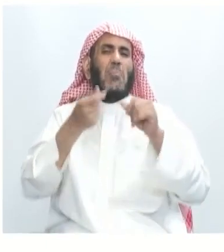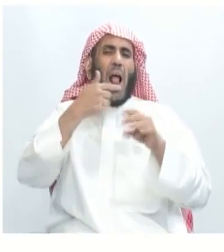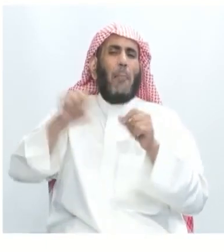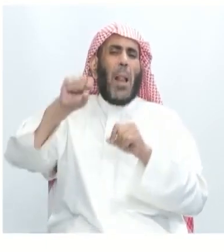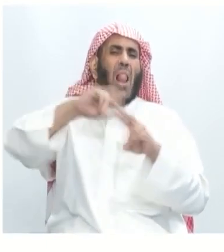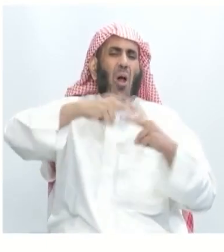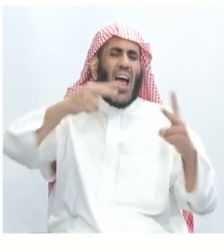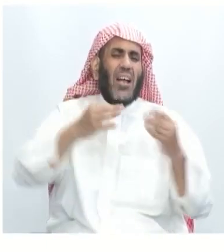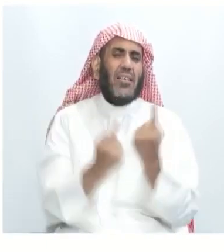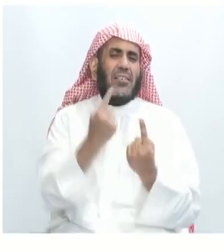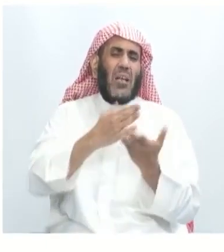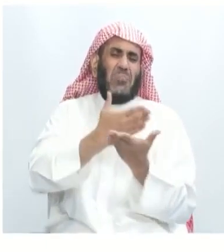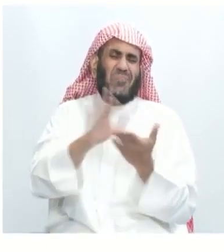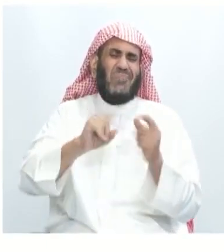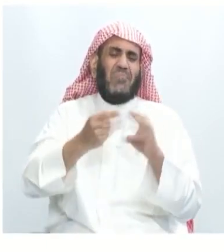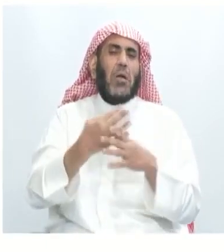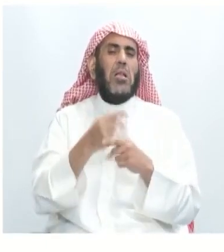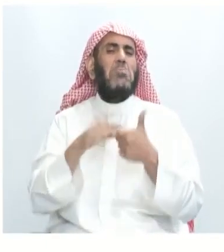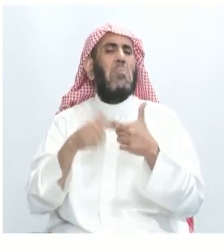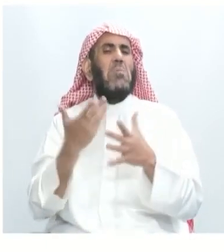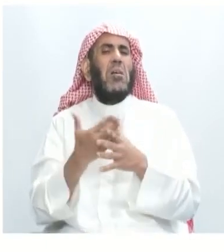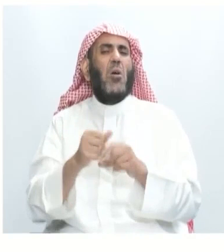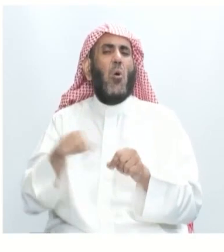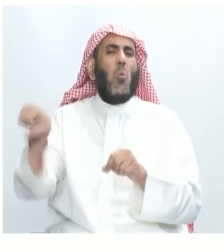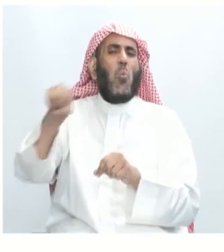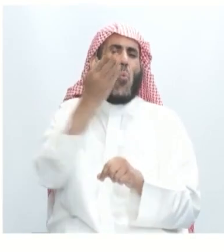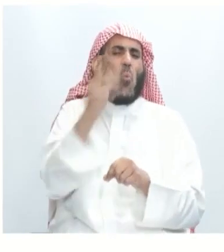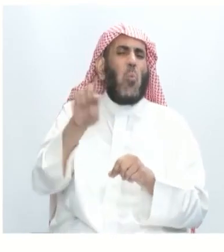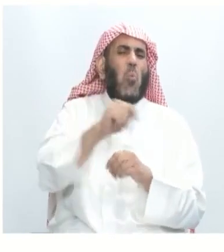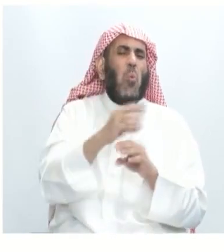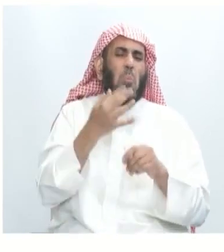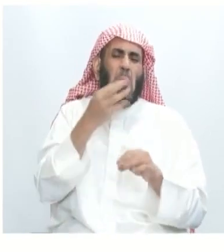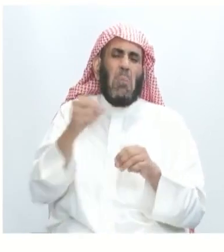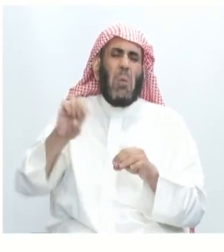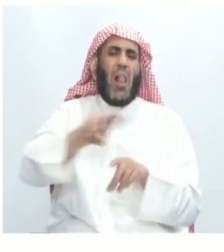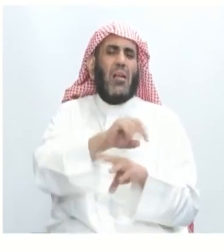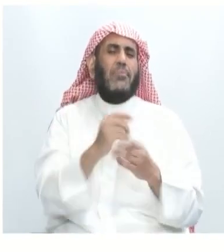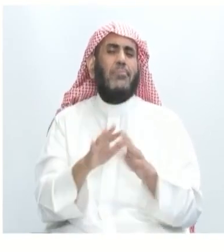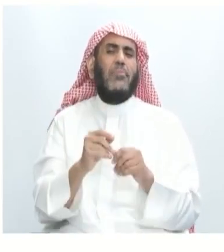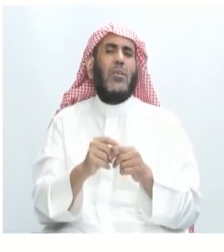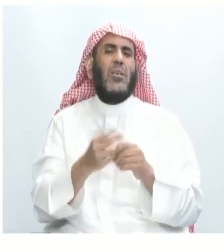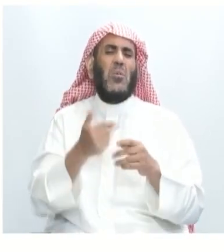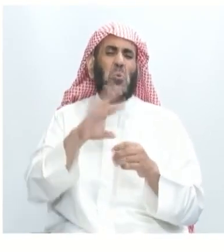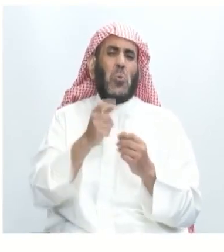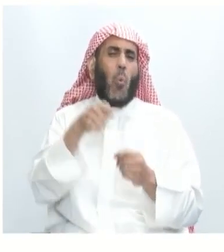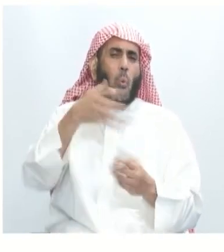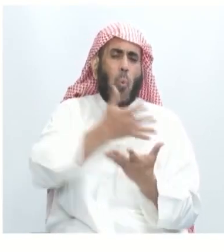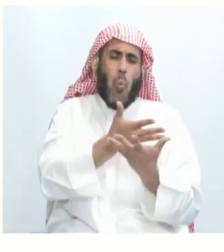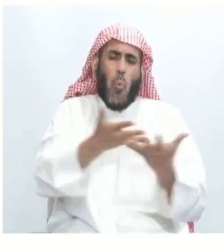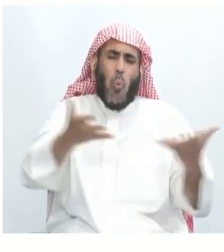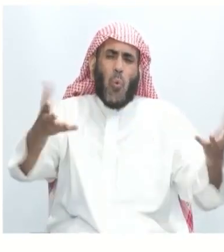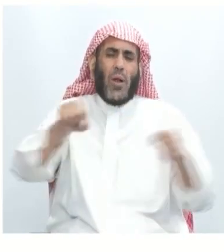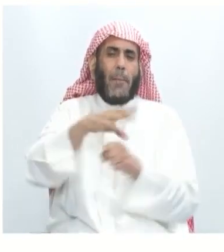الصالحه للزراعه وذلك لاحد ثلاث اسباب مثلا ري التربه بمياه مالحه وايضا سوء ترشيد المياه وكذلك سوء